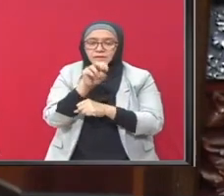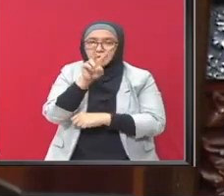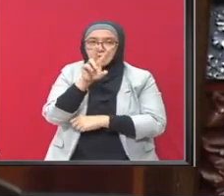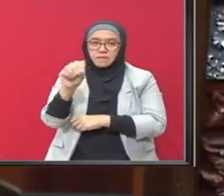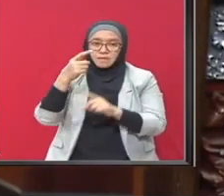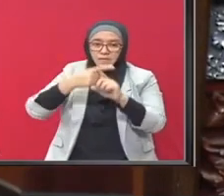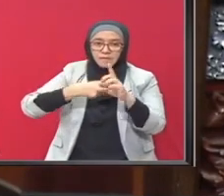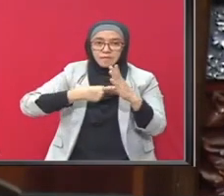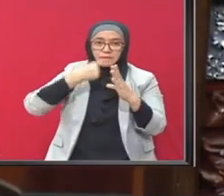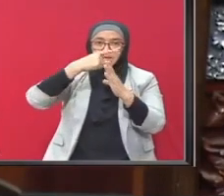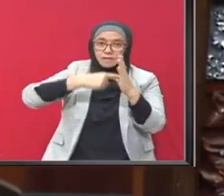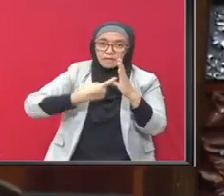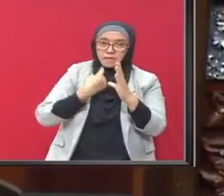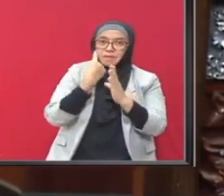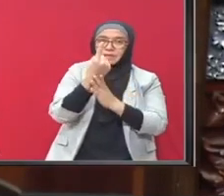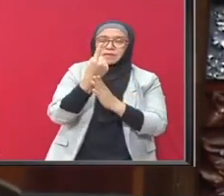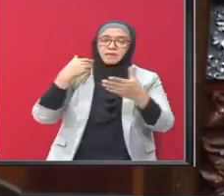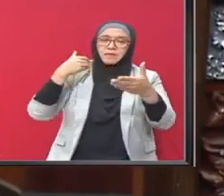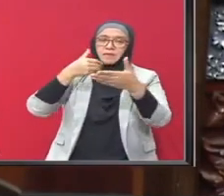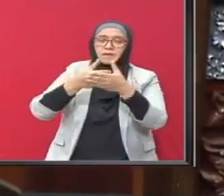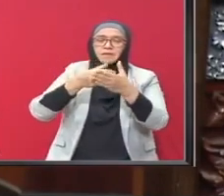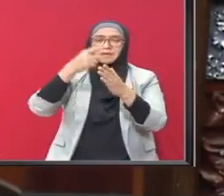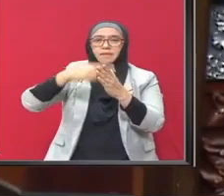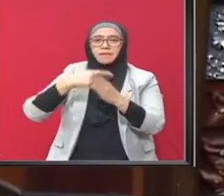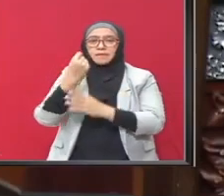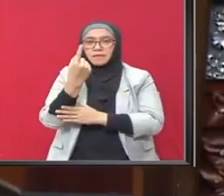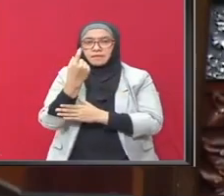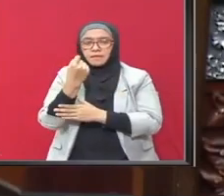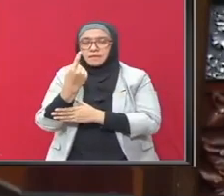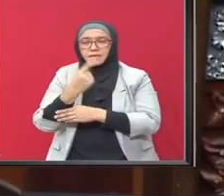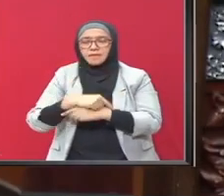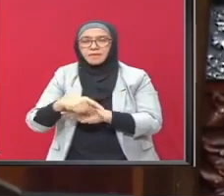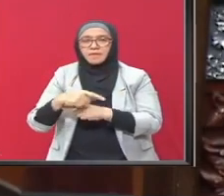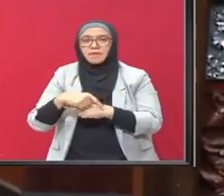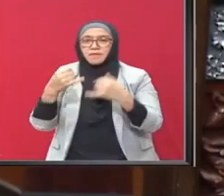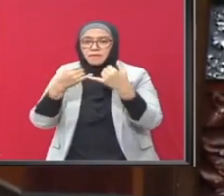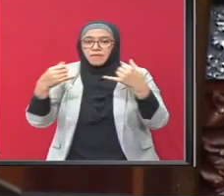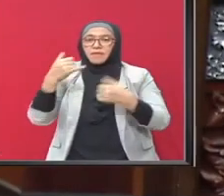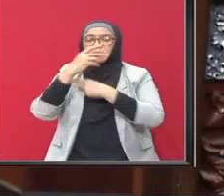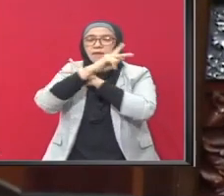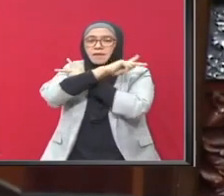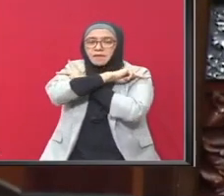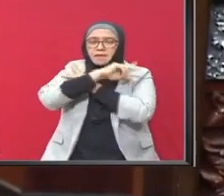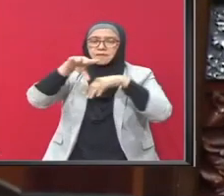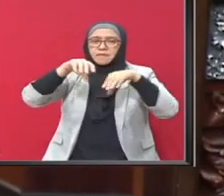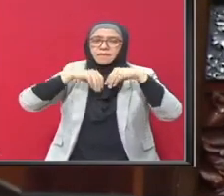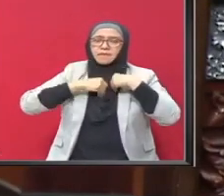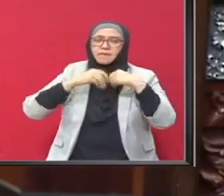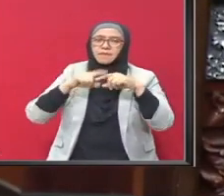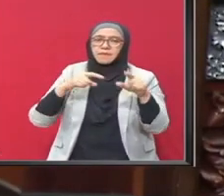Januari sehingga 14-11-2018 kalian kasih telah menerima sebanyak